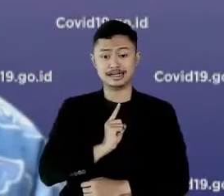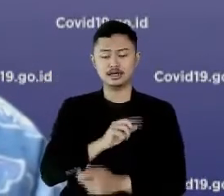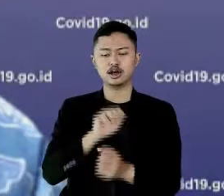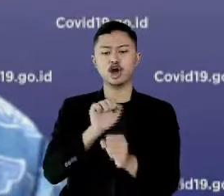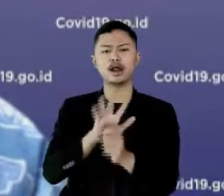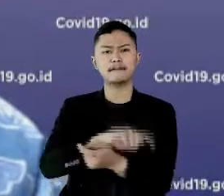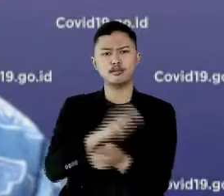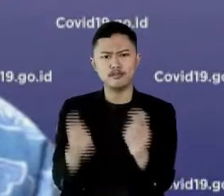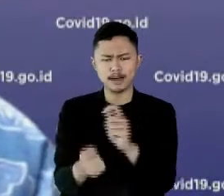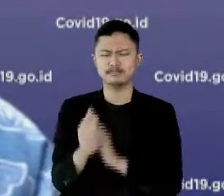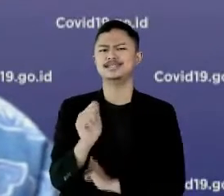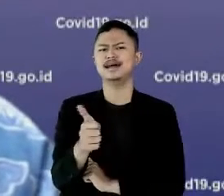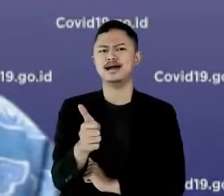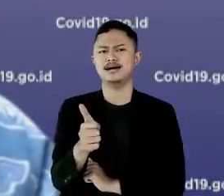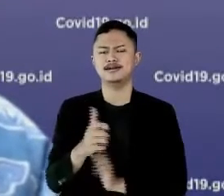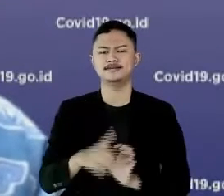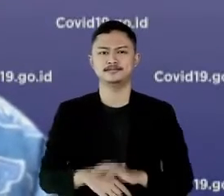Karena